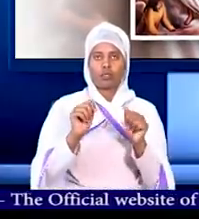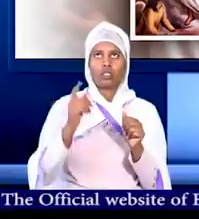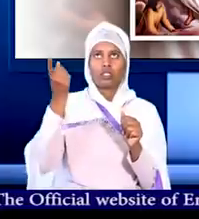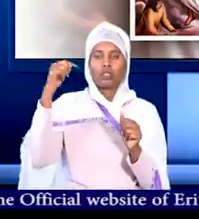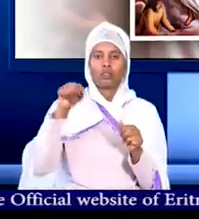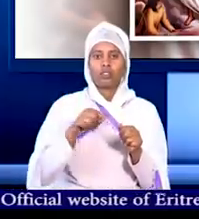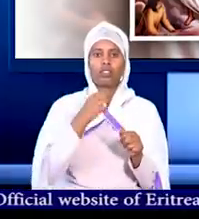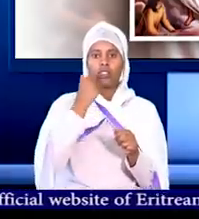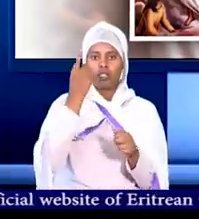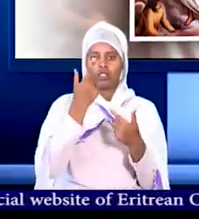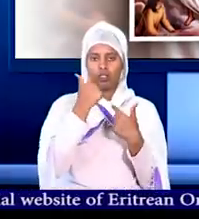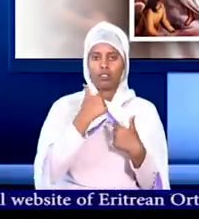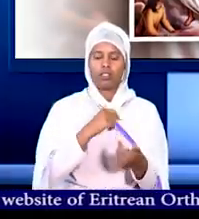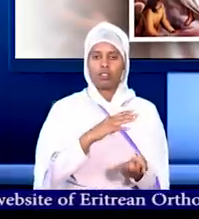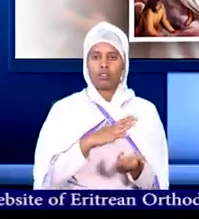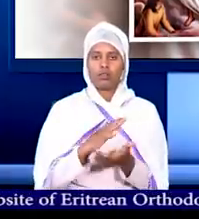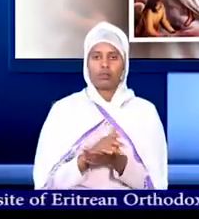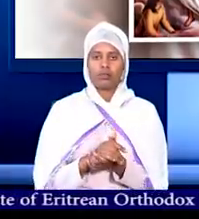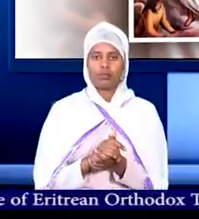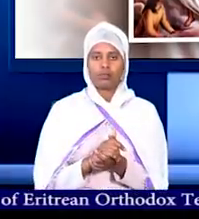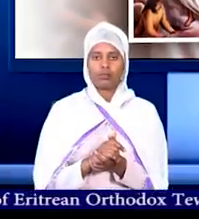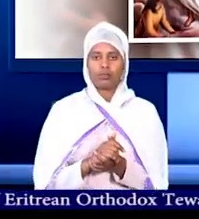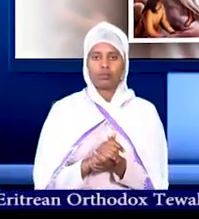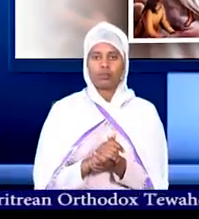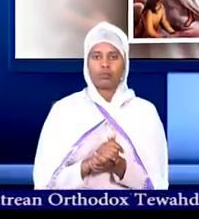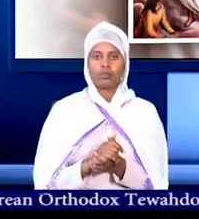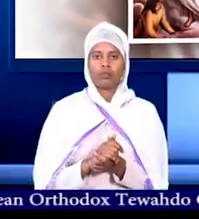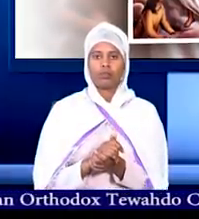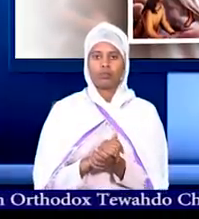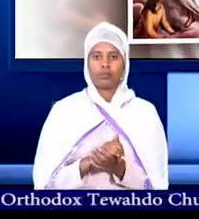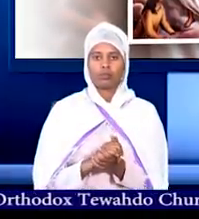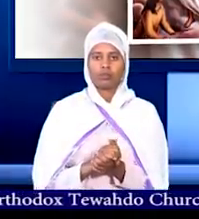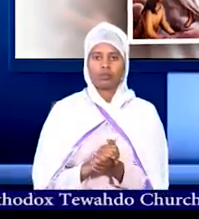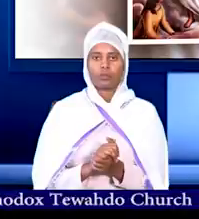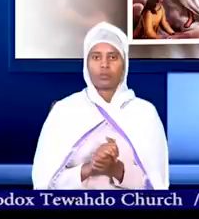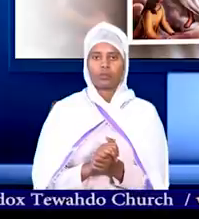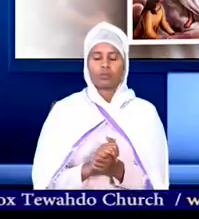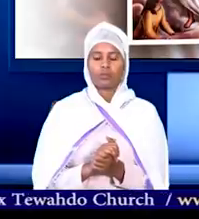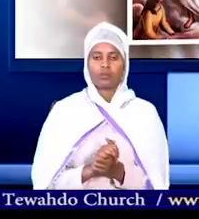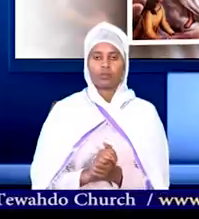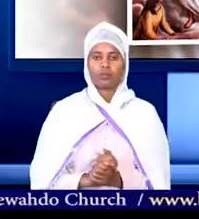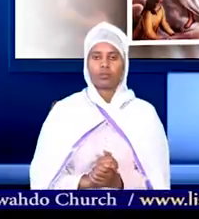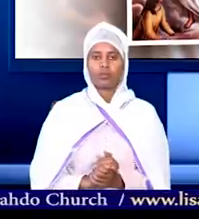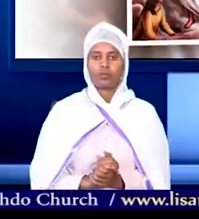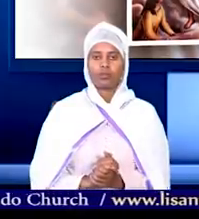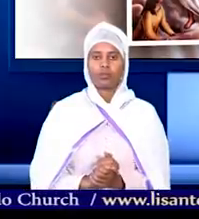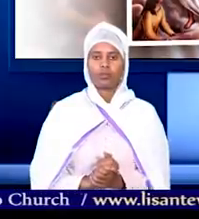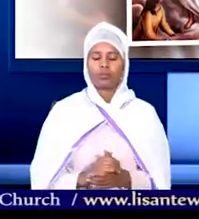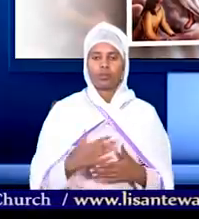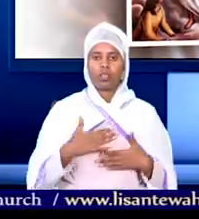ፀግዕና ከም ምዃኑ በዓሉ ነዚ ዕለት እዚ ክገልፀልና እስመ ፀገምነ በፅባሕ ምህረተከ